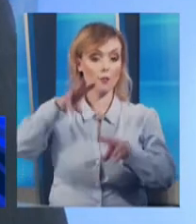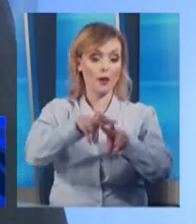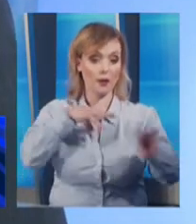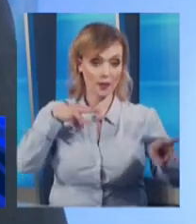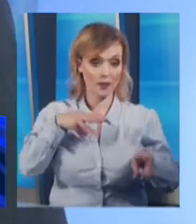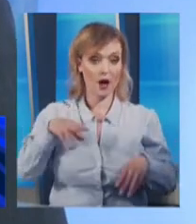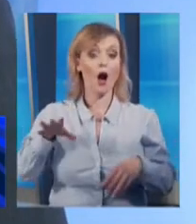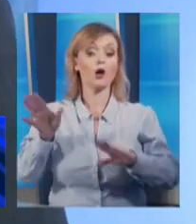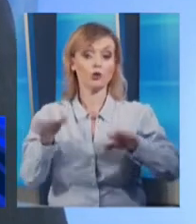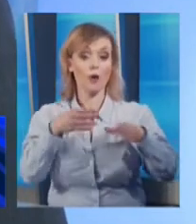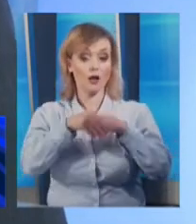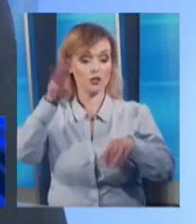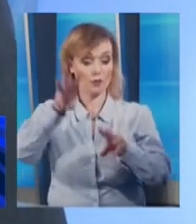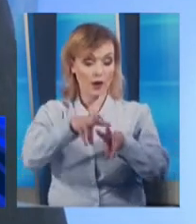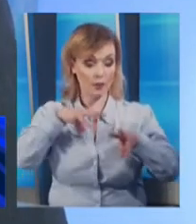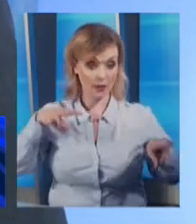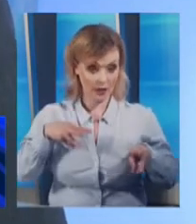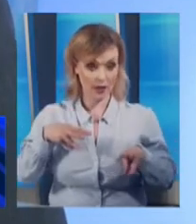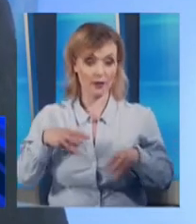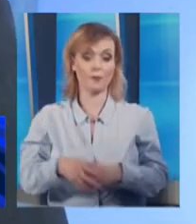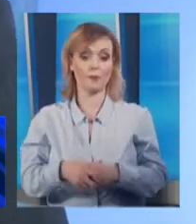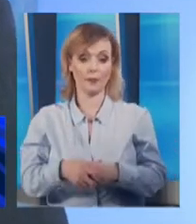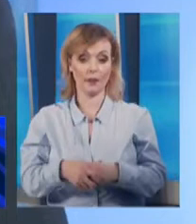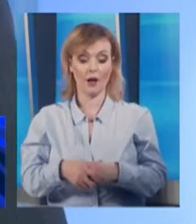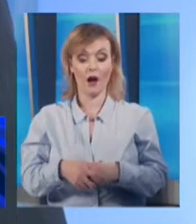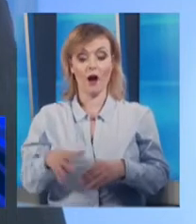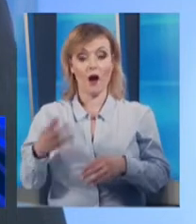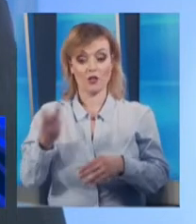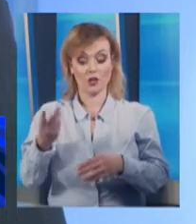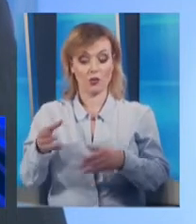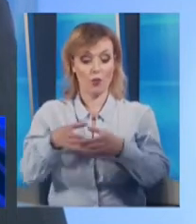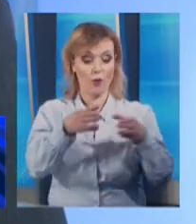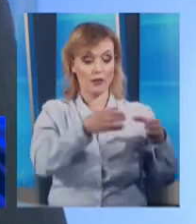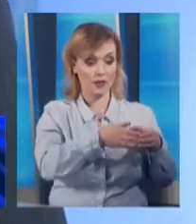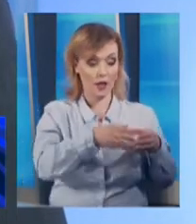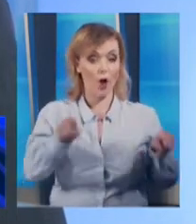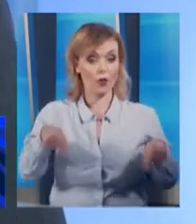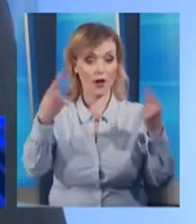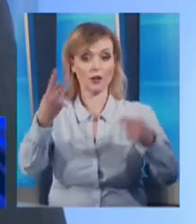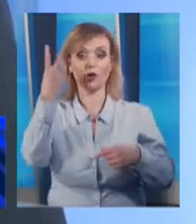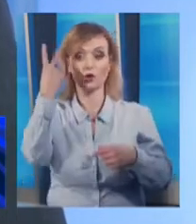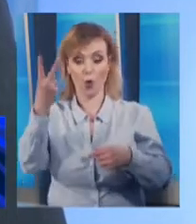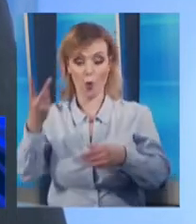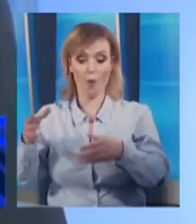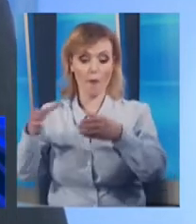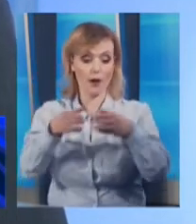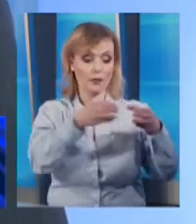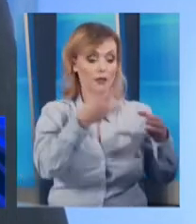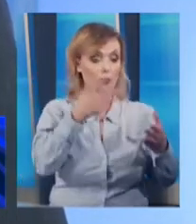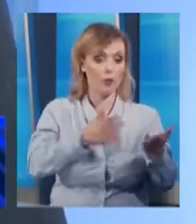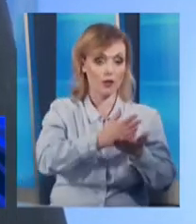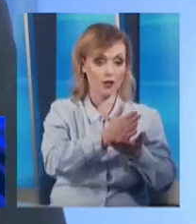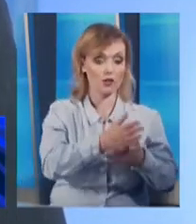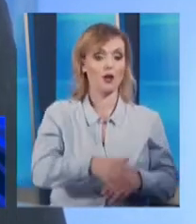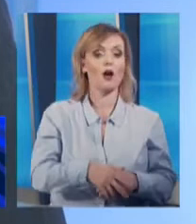partide, cum și era și firesc, au creat două fracțiuni. Două fracțiuni care foarte bine și